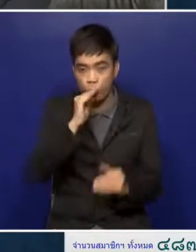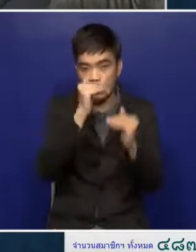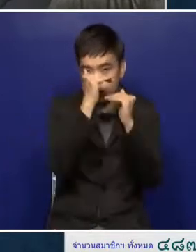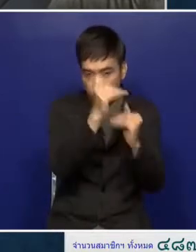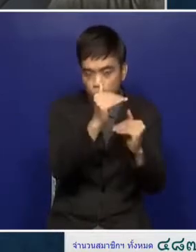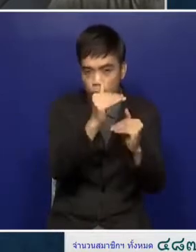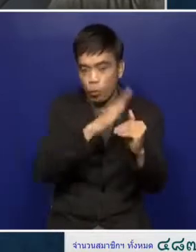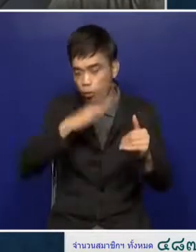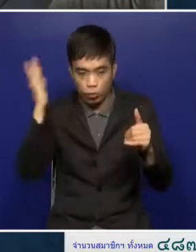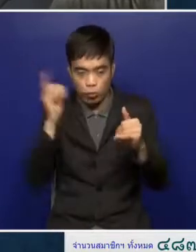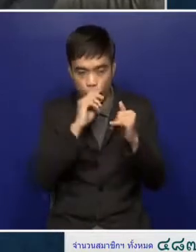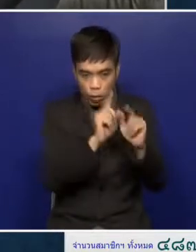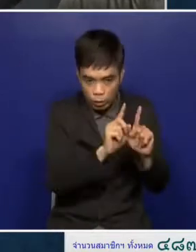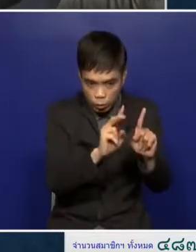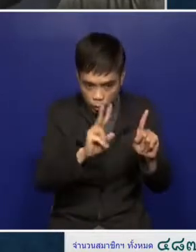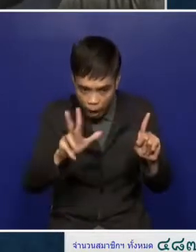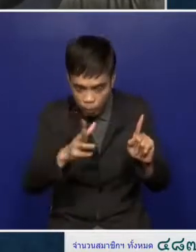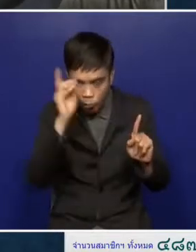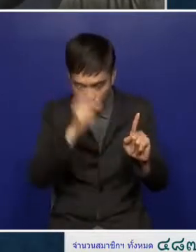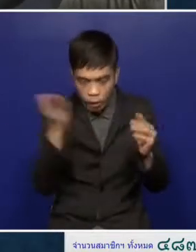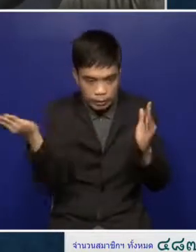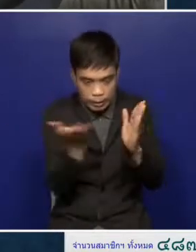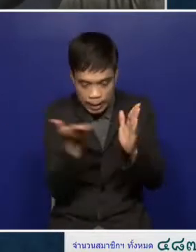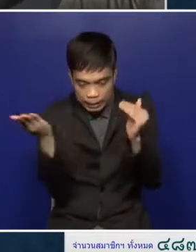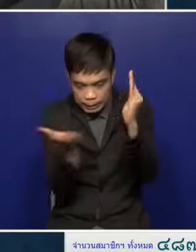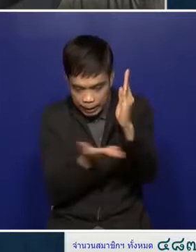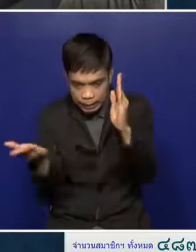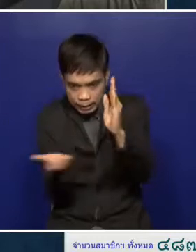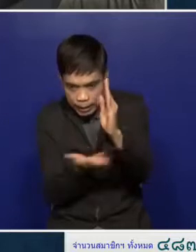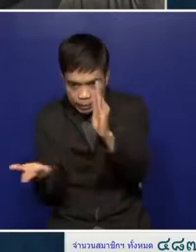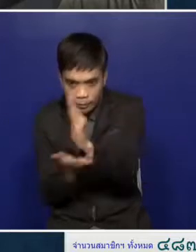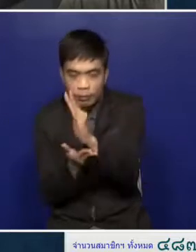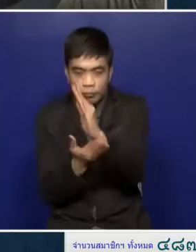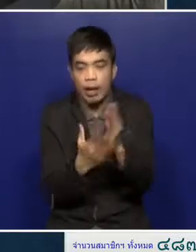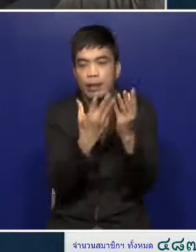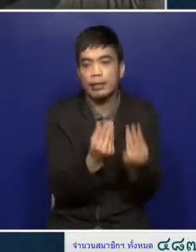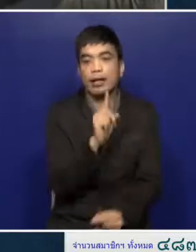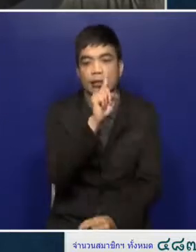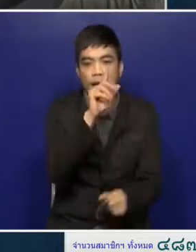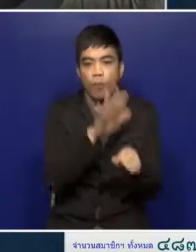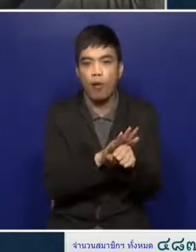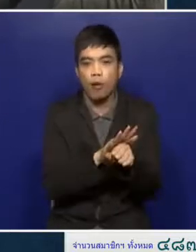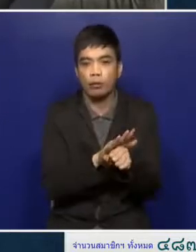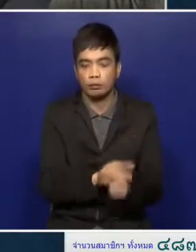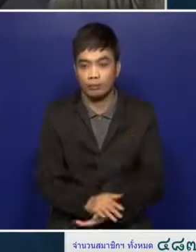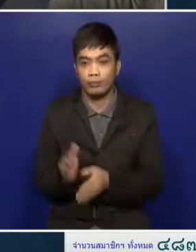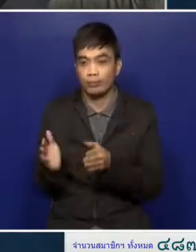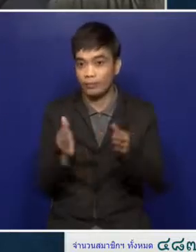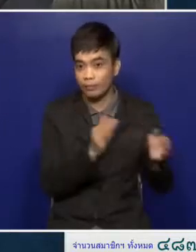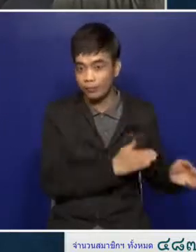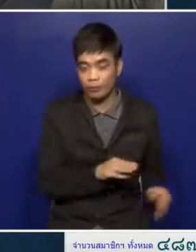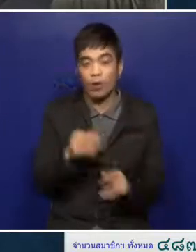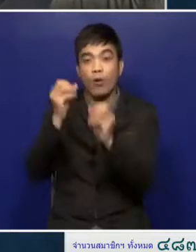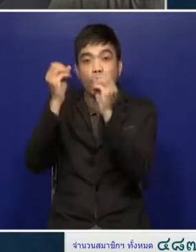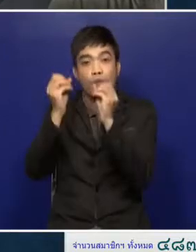ต้องตัดทิ้งนะครับก็ต้องว่าไปตามกฎหมายนะครับส่วนของคุณมานิษฐ์สังพุ่มท่